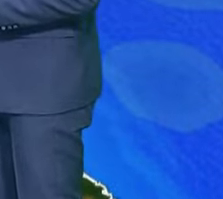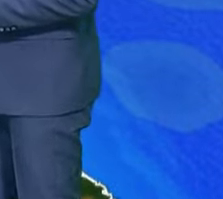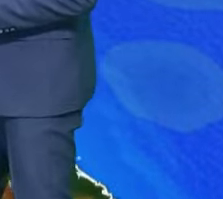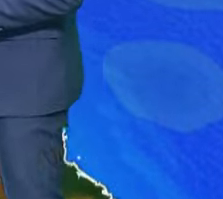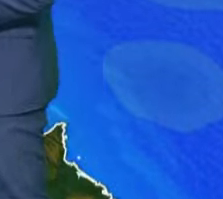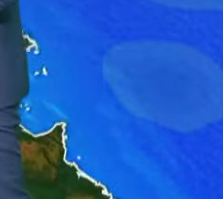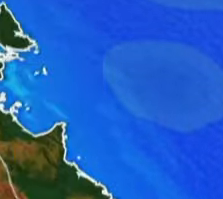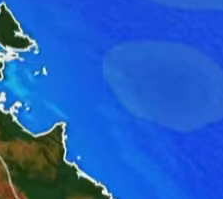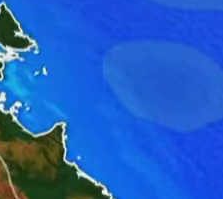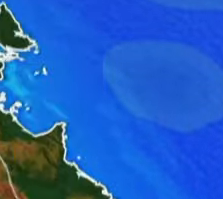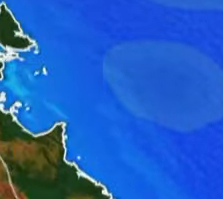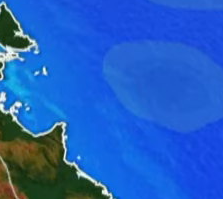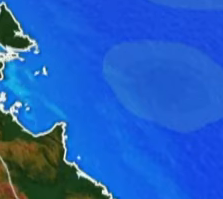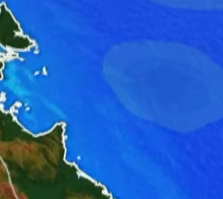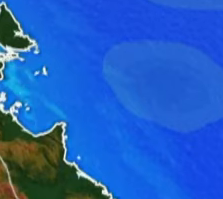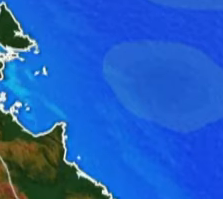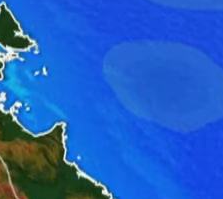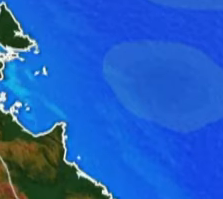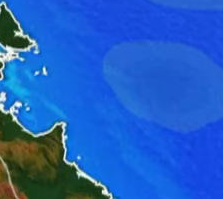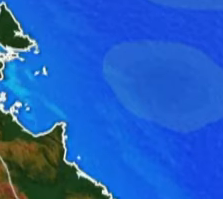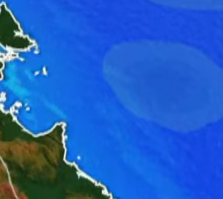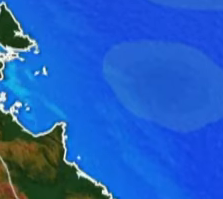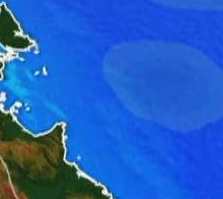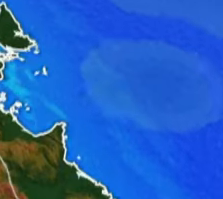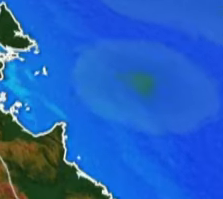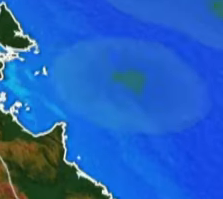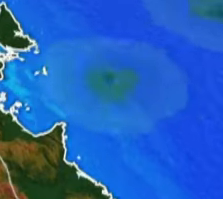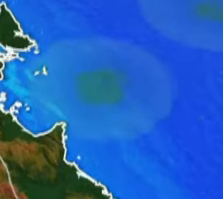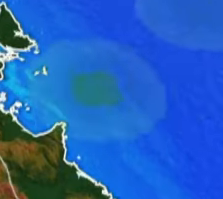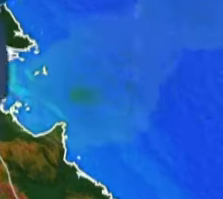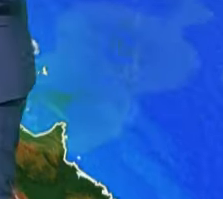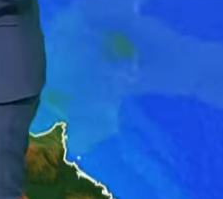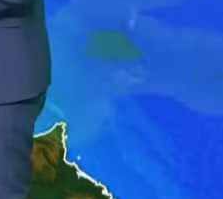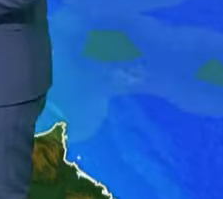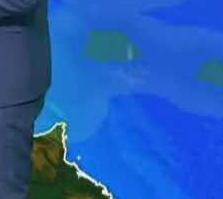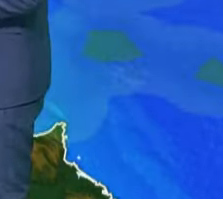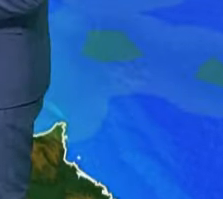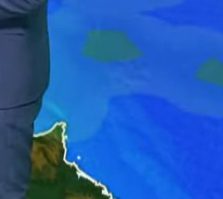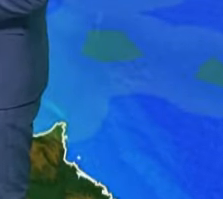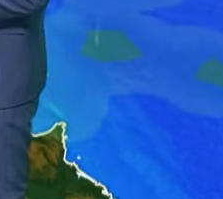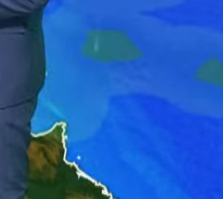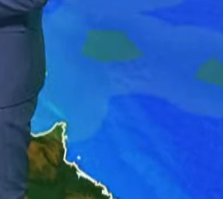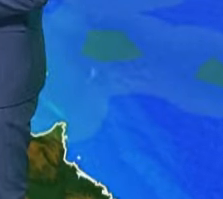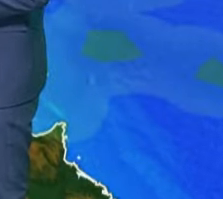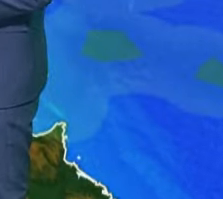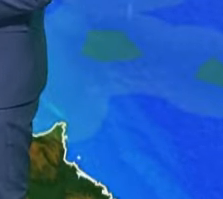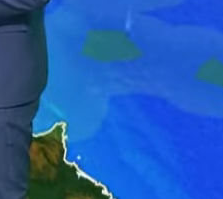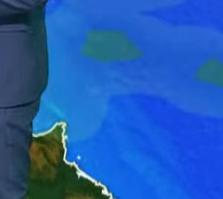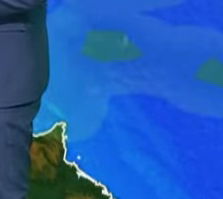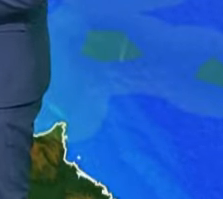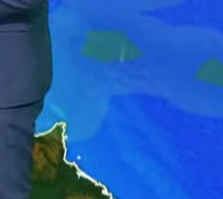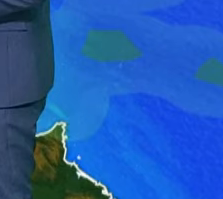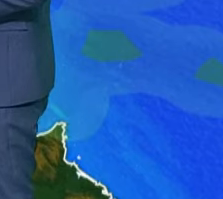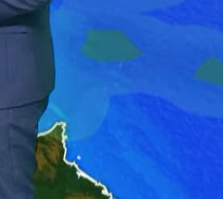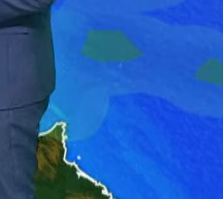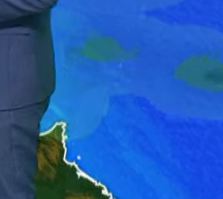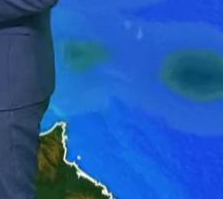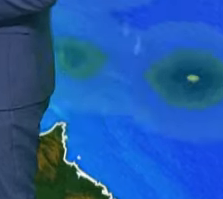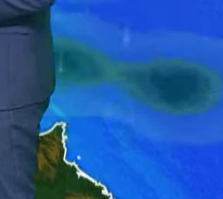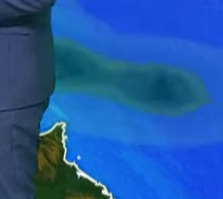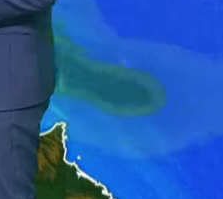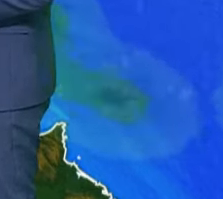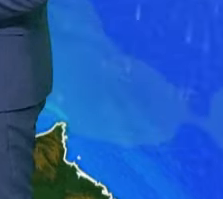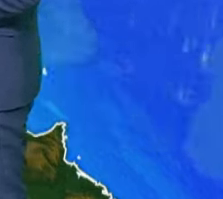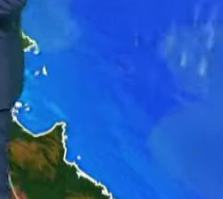ng Eastern Visayas, maging sa Maykapis. Sa tanghali naman, sa Northern Samar, may malalakas na mga pag-ulan at maulan pa rin sa